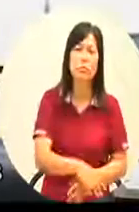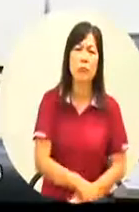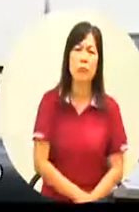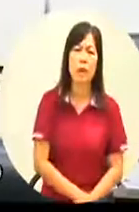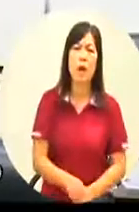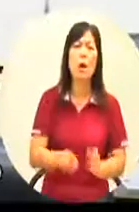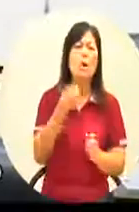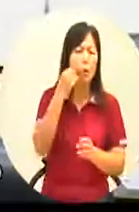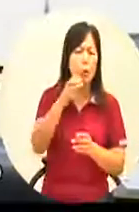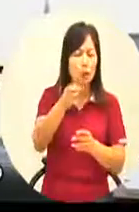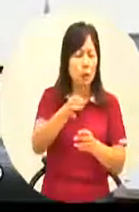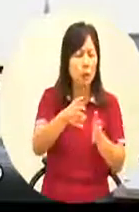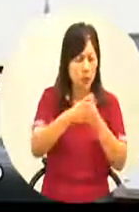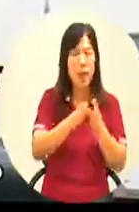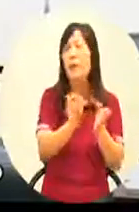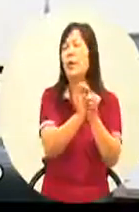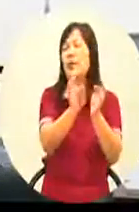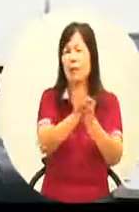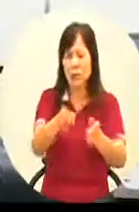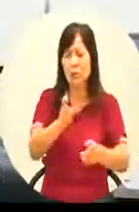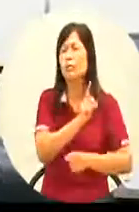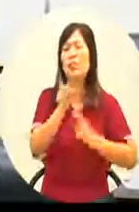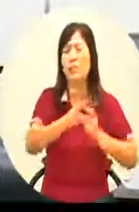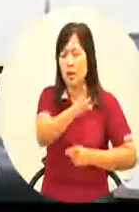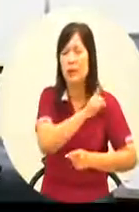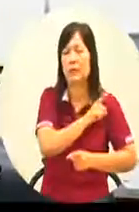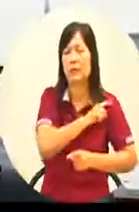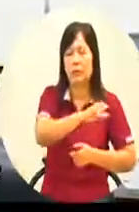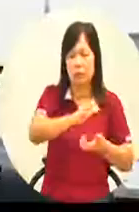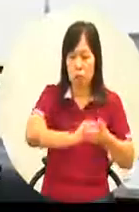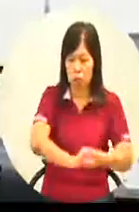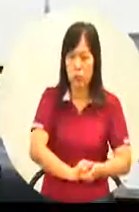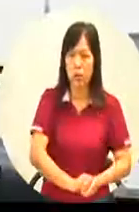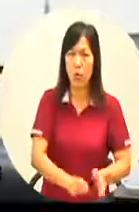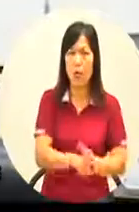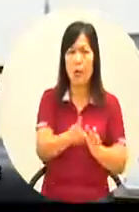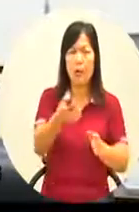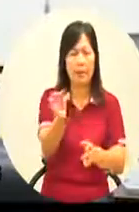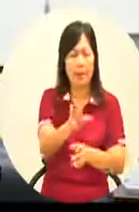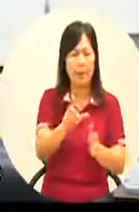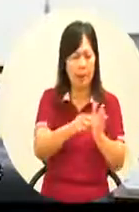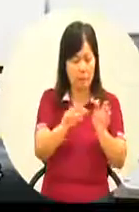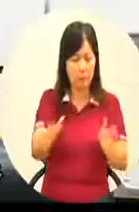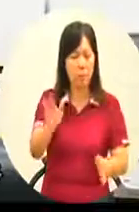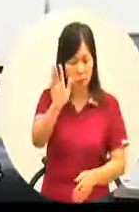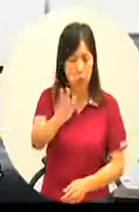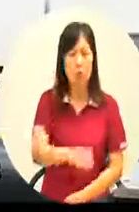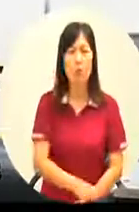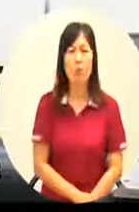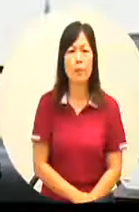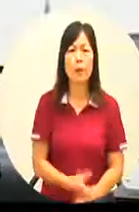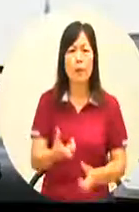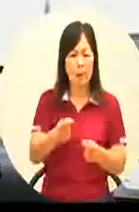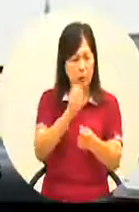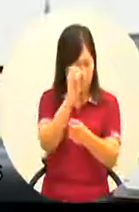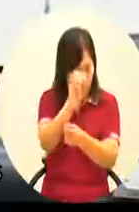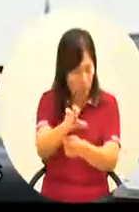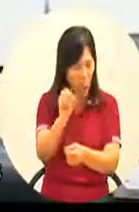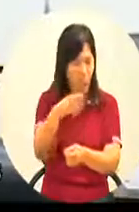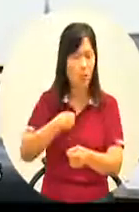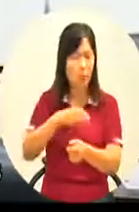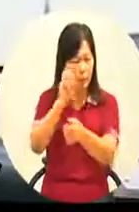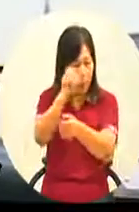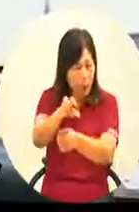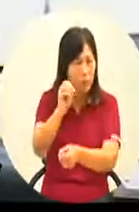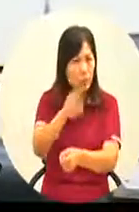要个收费，要要调动领导的代志，我讲那是 行政权。免费时间呢？这必须是。 我已经给你善告哈，这个